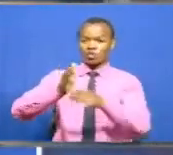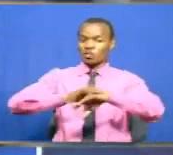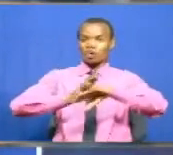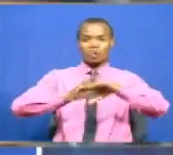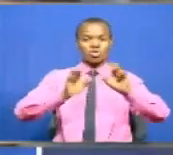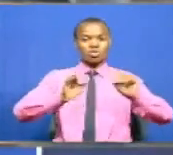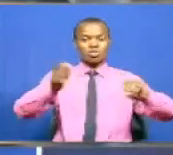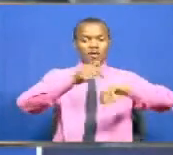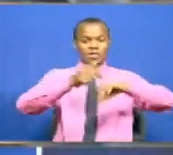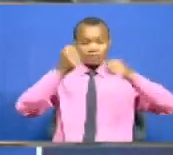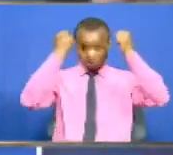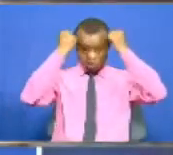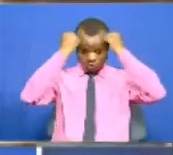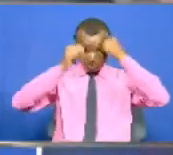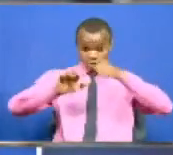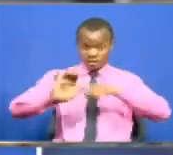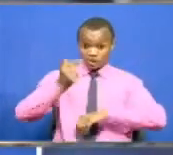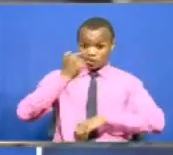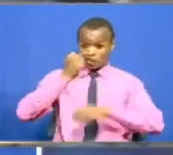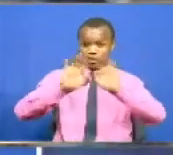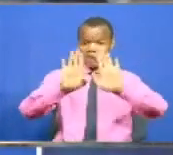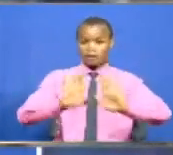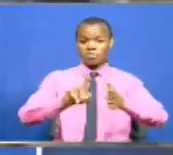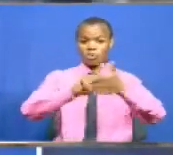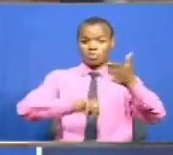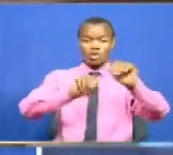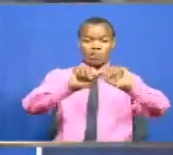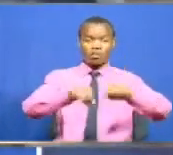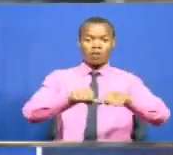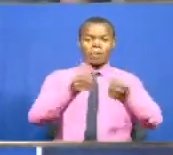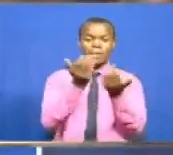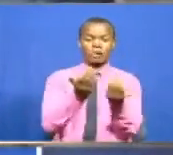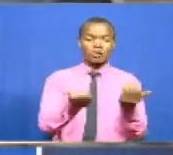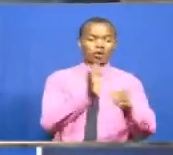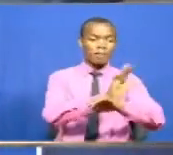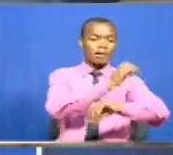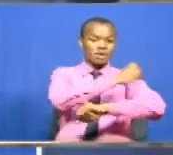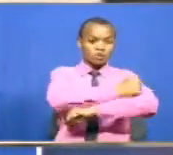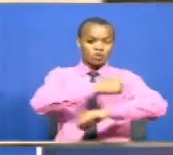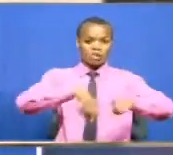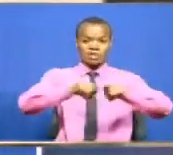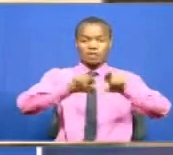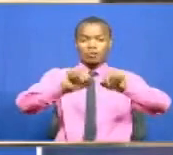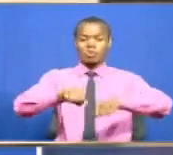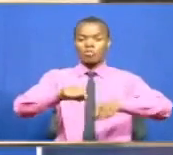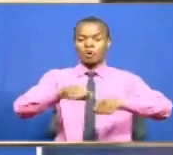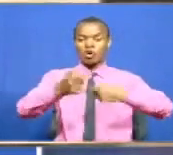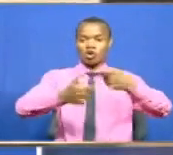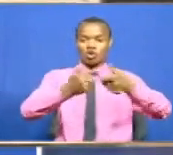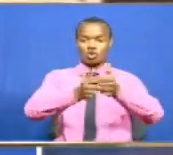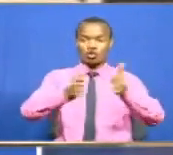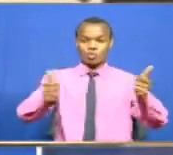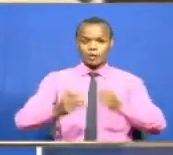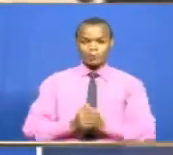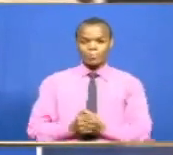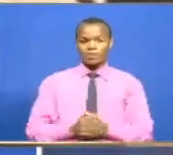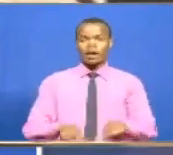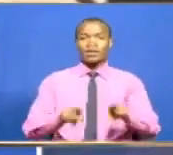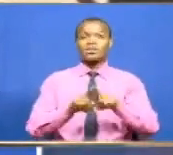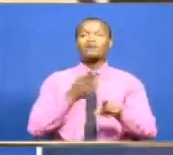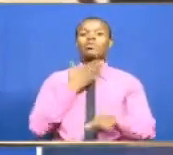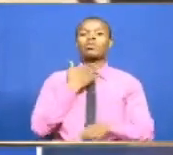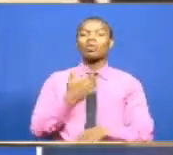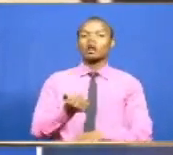home. I think it is a high time we bring them back to school, then we can learn how to live with COVID. Pia wanaitaka kamati ya bunge